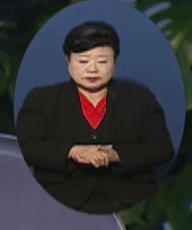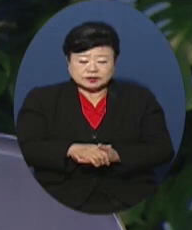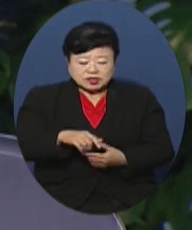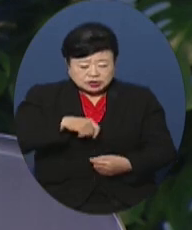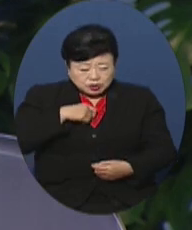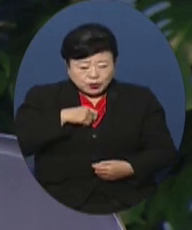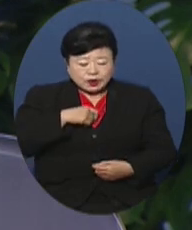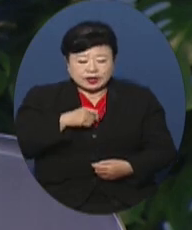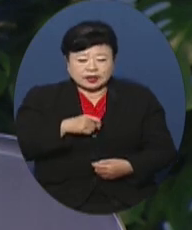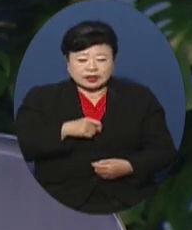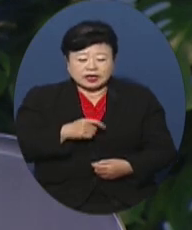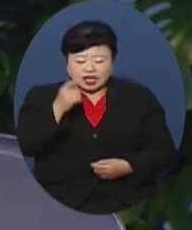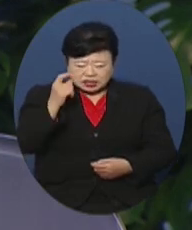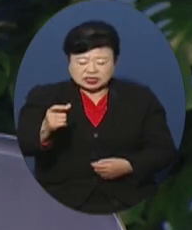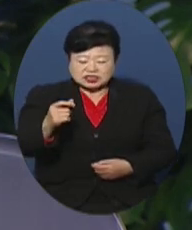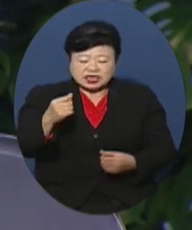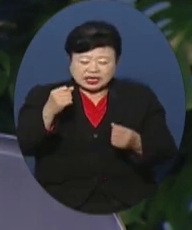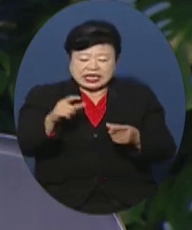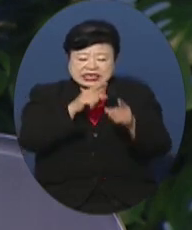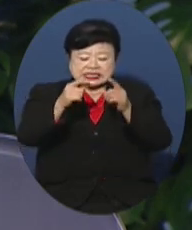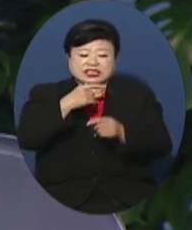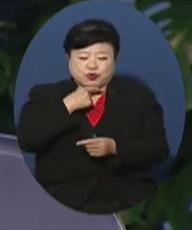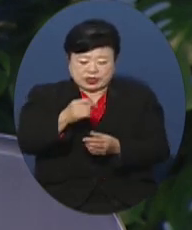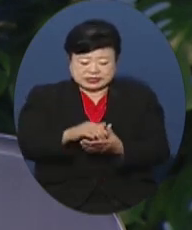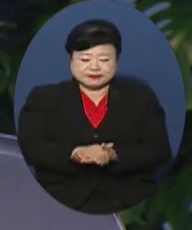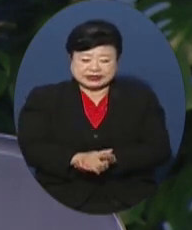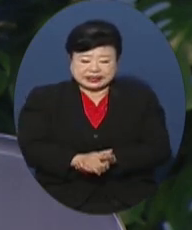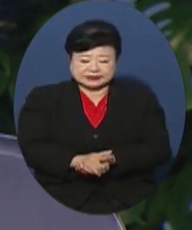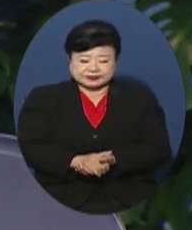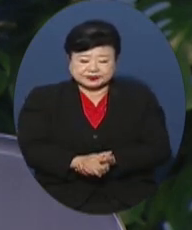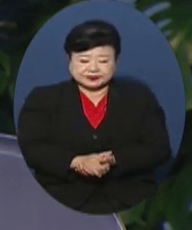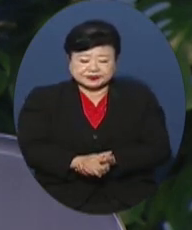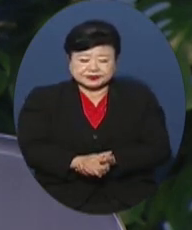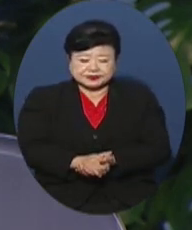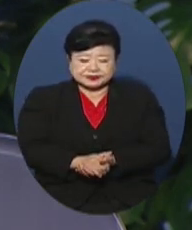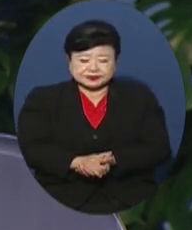의롭게 튼튼하게 살기를 원하시는데